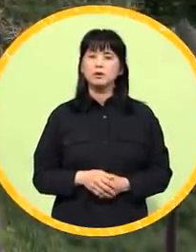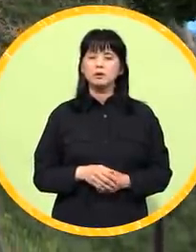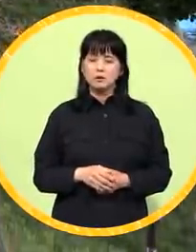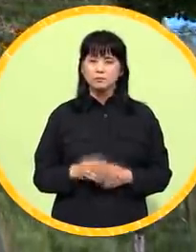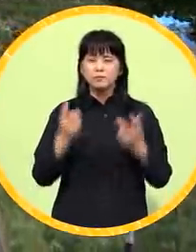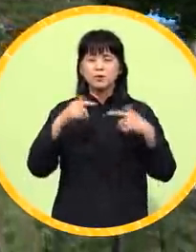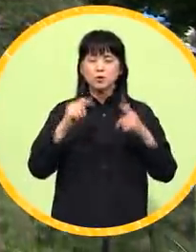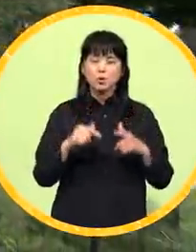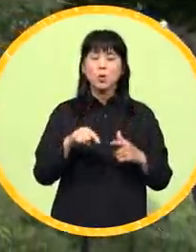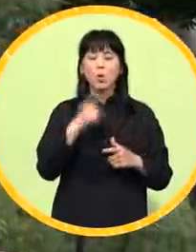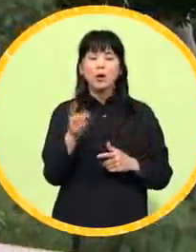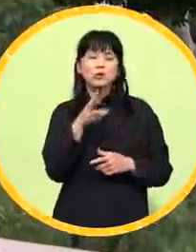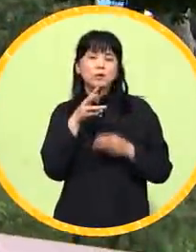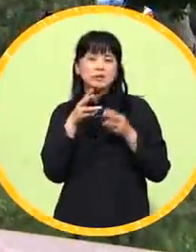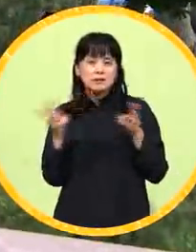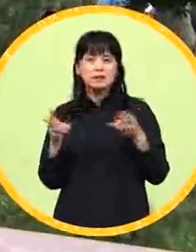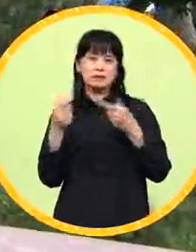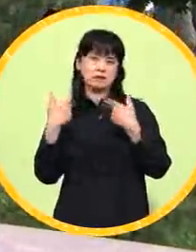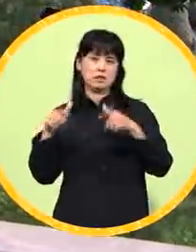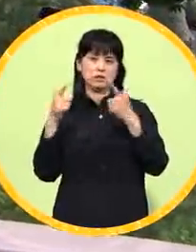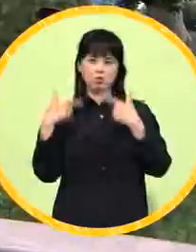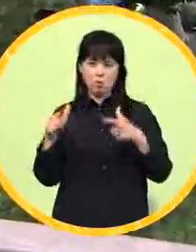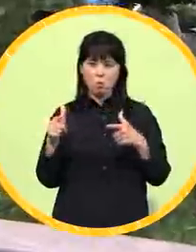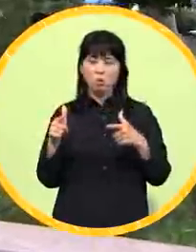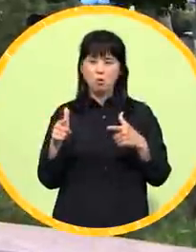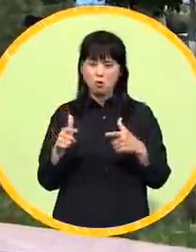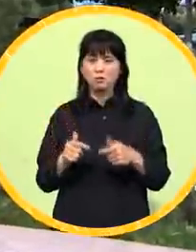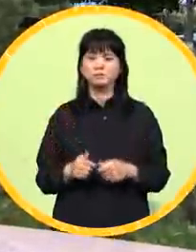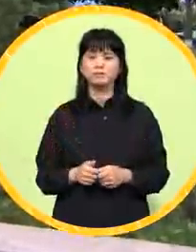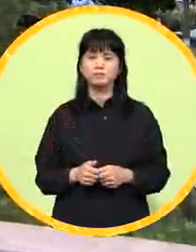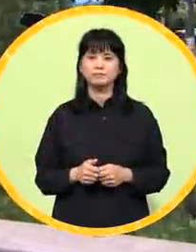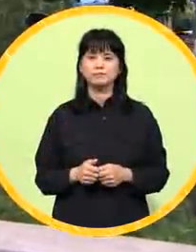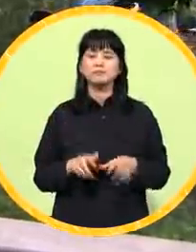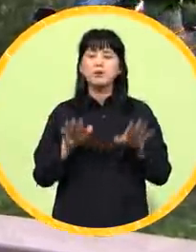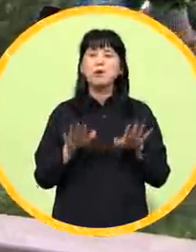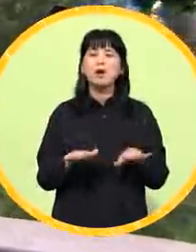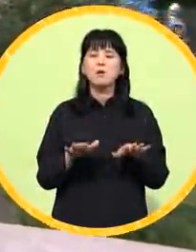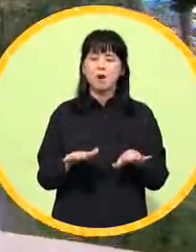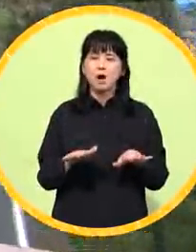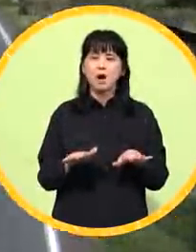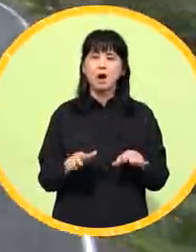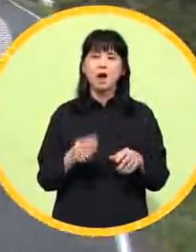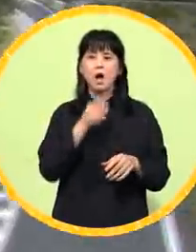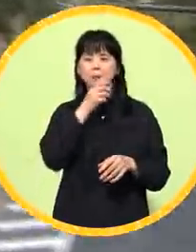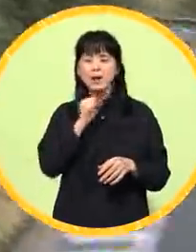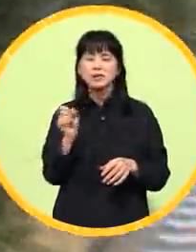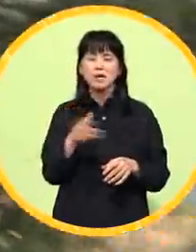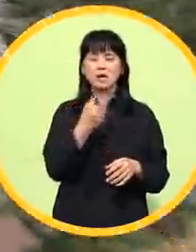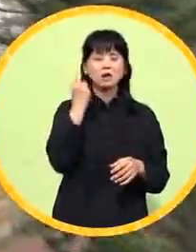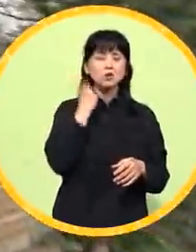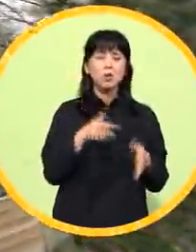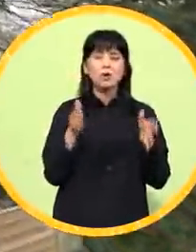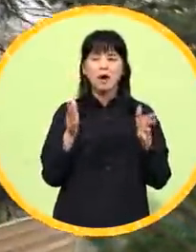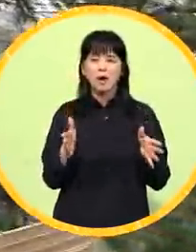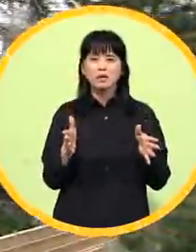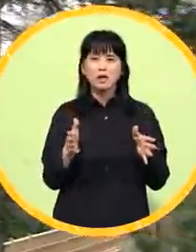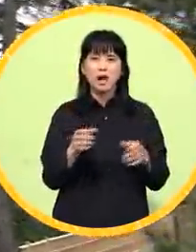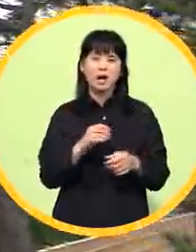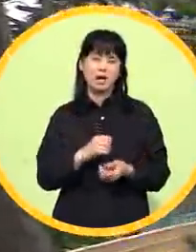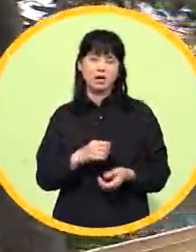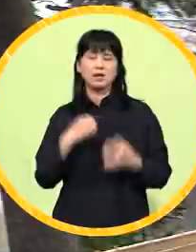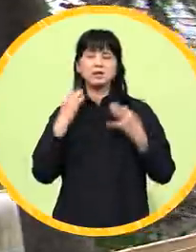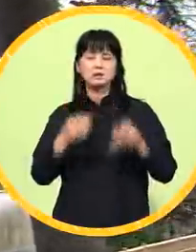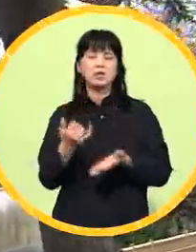日常がそばにいろc 3地上今回は明治から昭和にかけて政務の